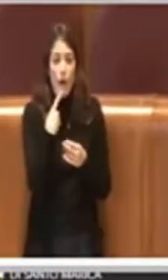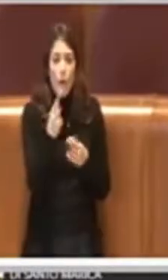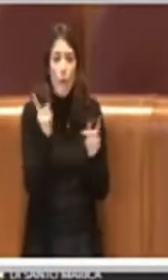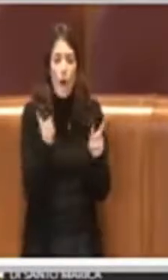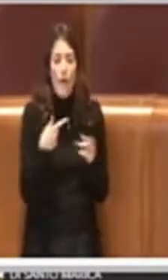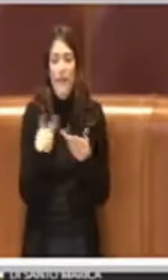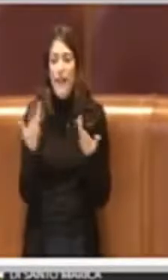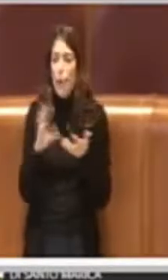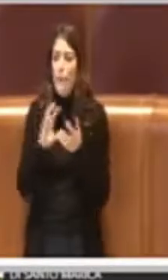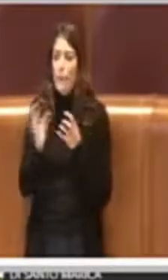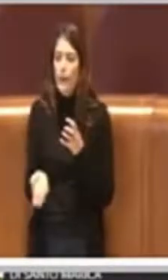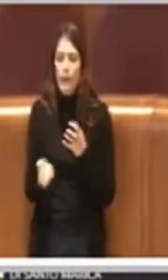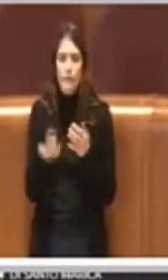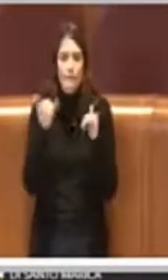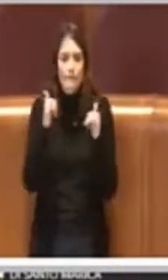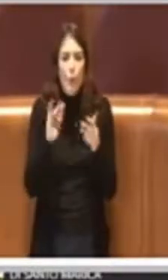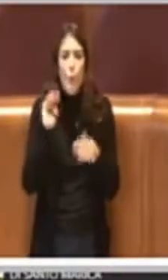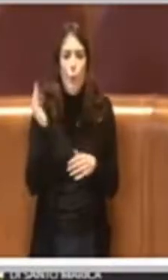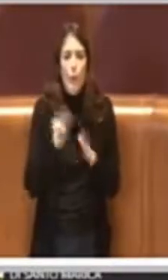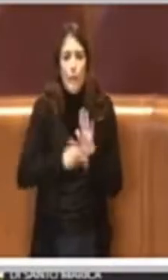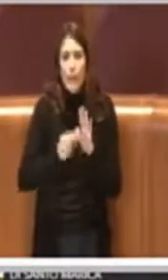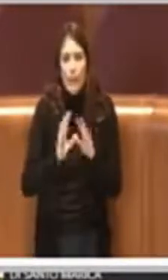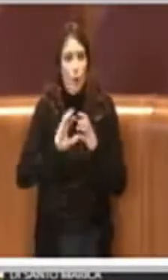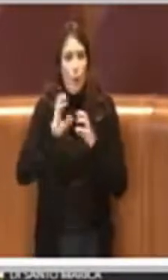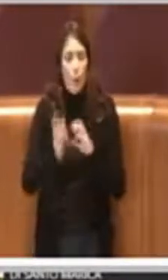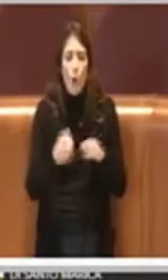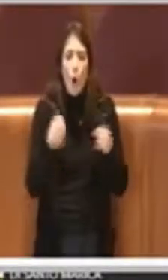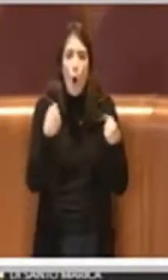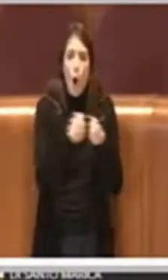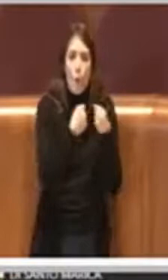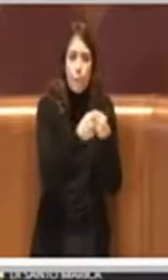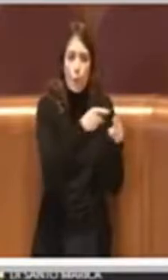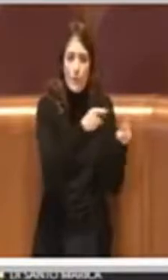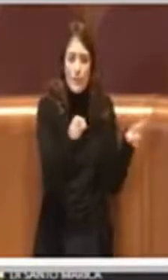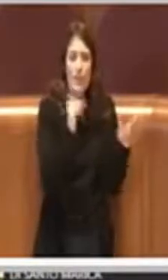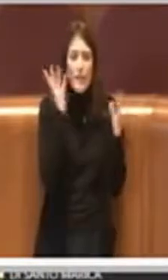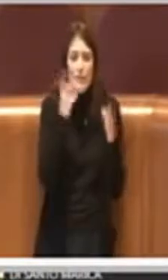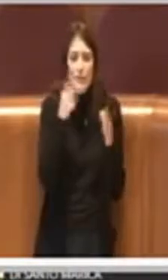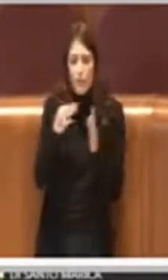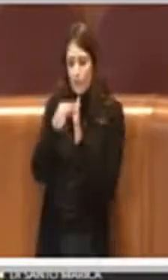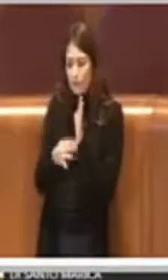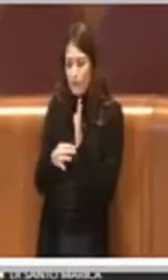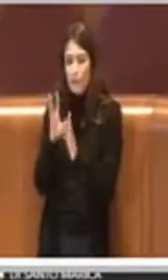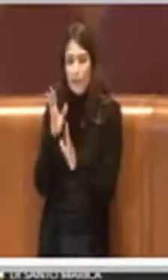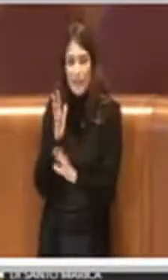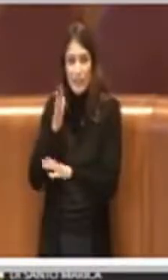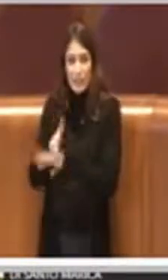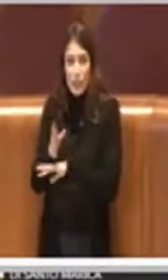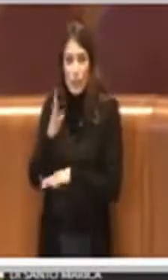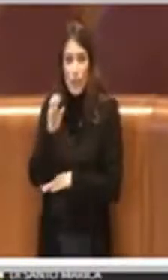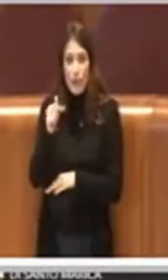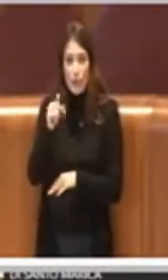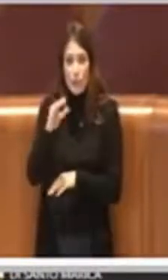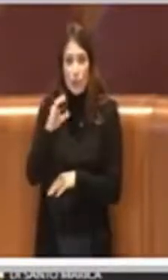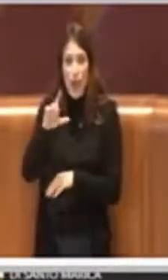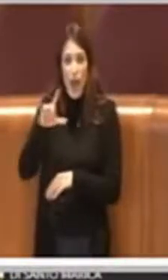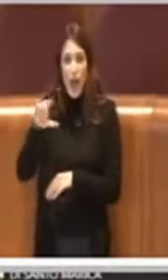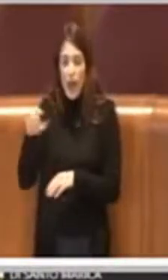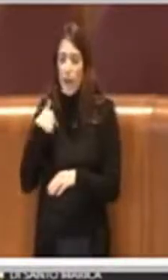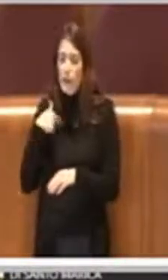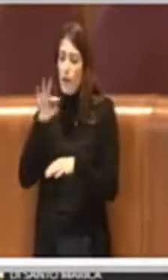complessi. Ho visto che le opposizioni sono entrate ad esempio nel regolamento delle botticelle, molto nel dettaglio di alcuni